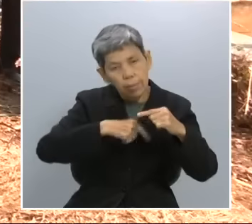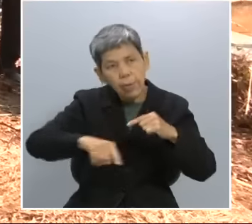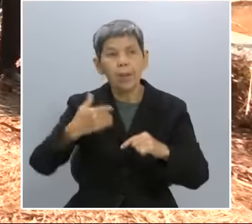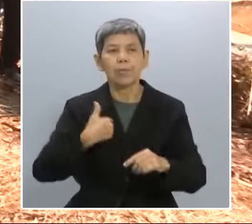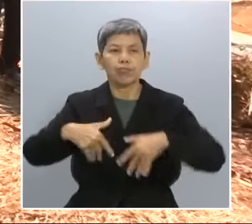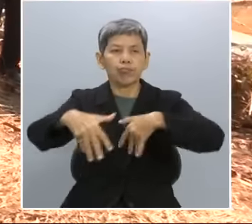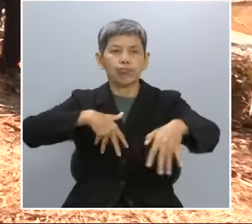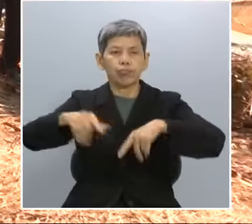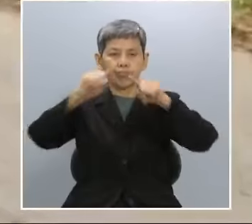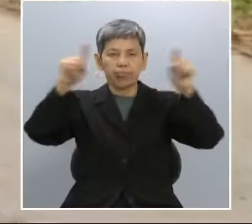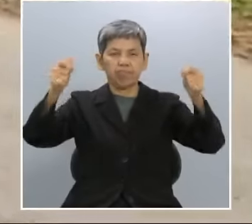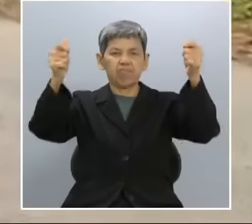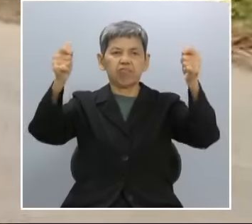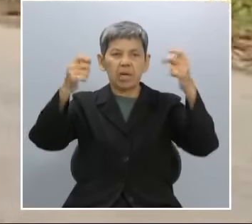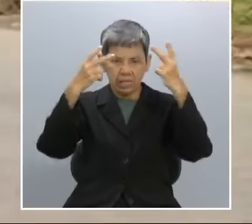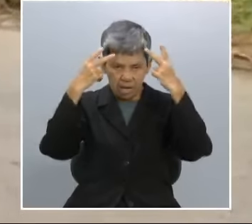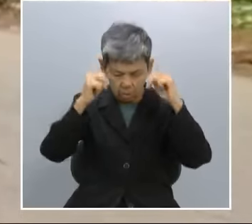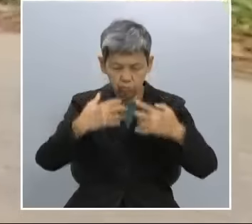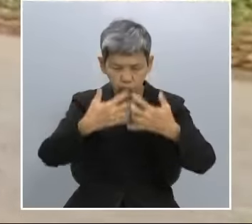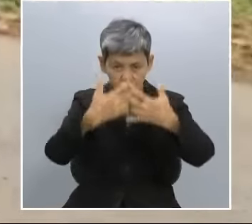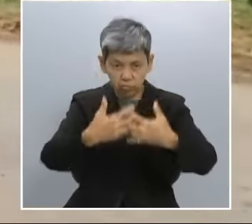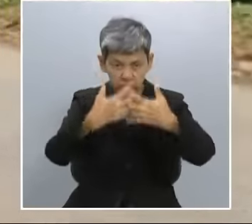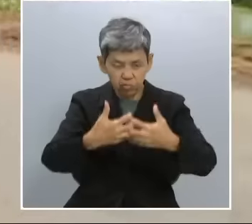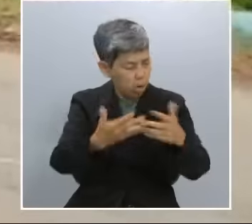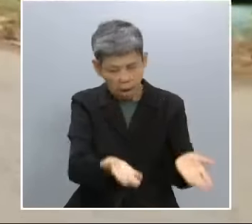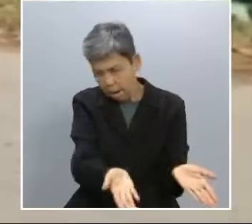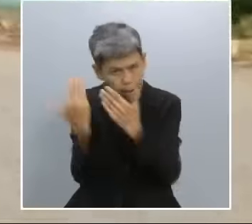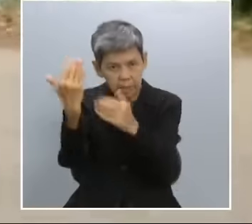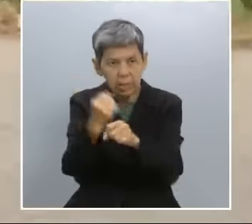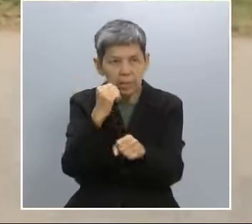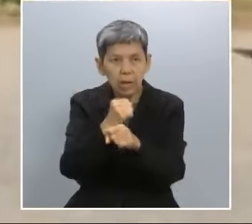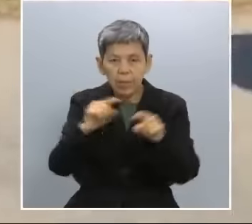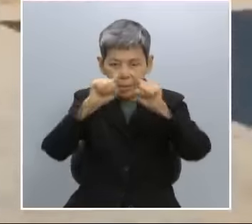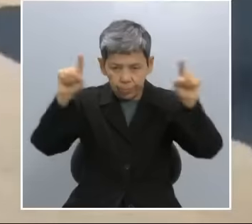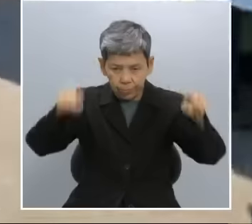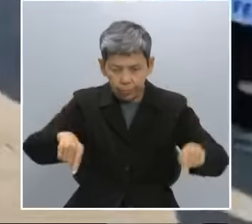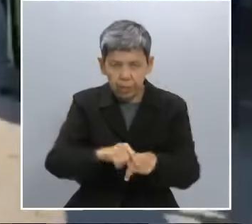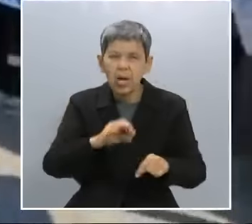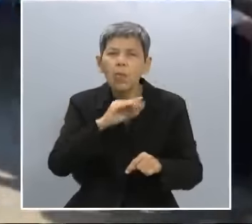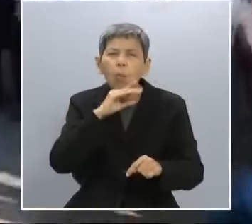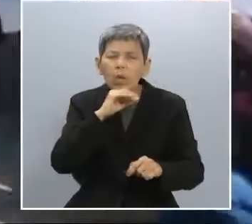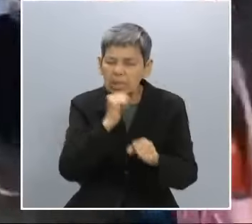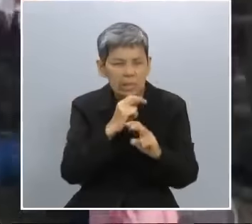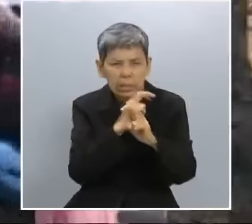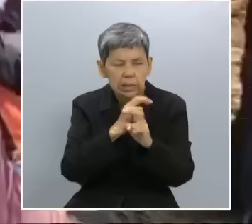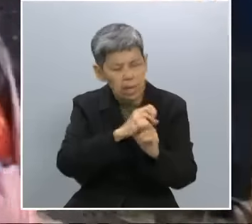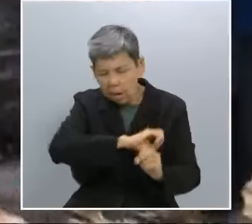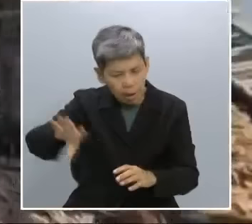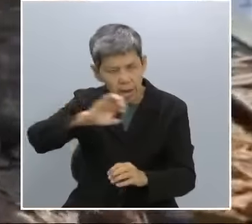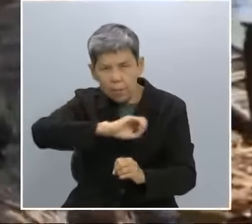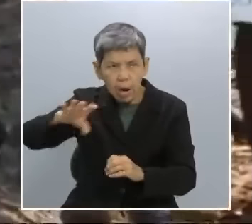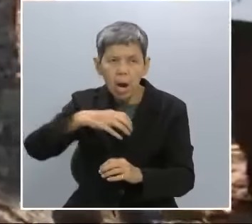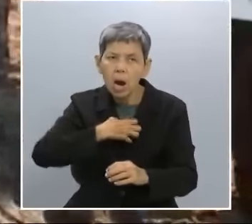ชาวบ้านชูป้ายขอให้นายกเอาโรงงานนรกออกไปอย่างป้ายเขียนว่าให้นำขยะพิษเหล่านี้ออกไปจากหนองพะว